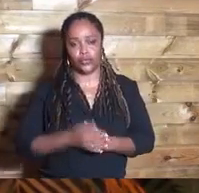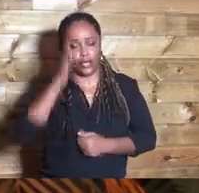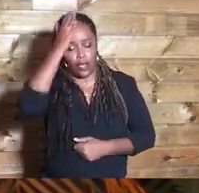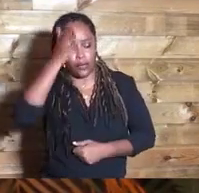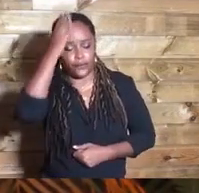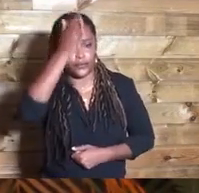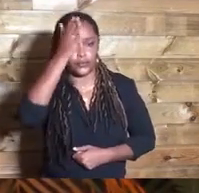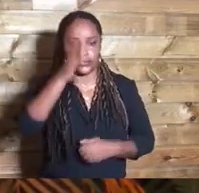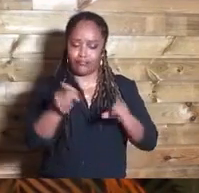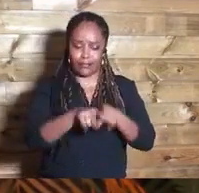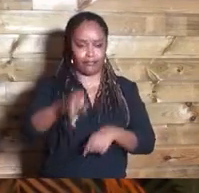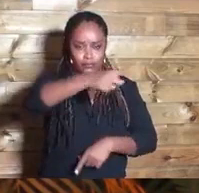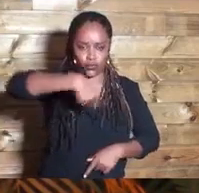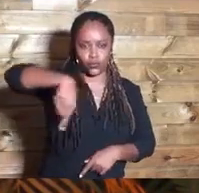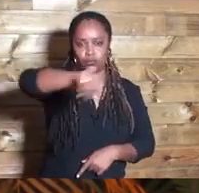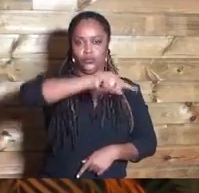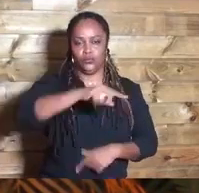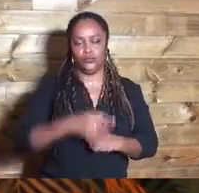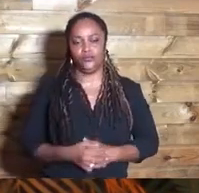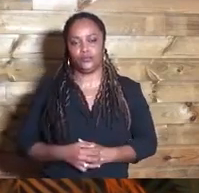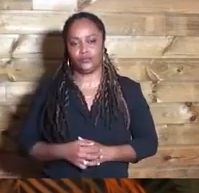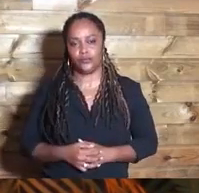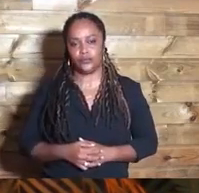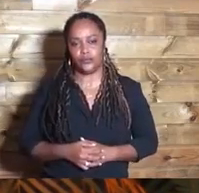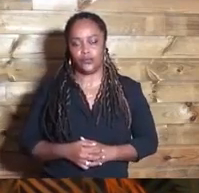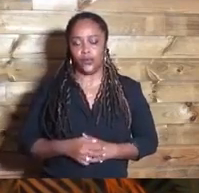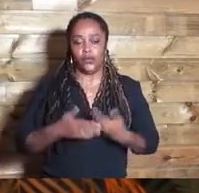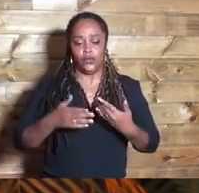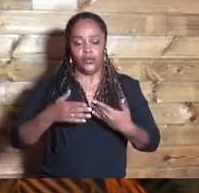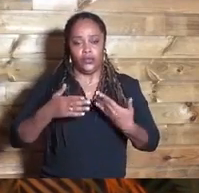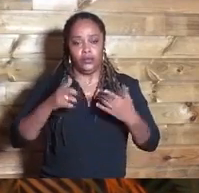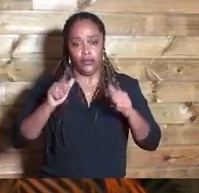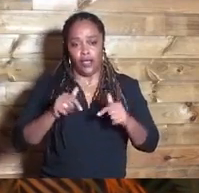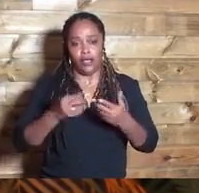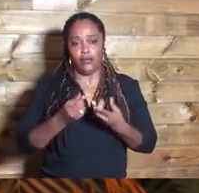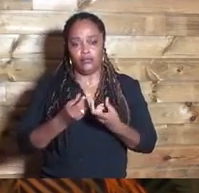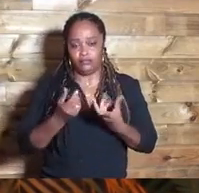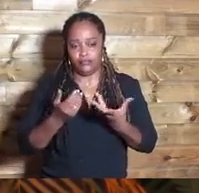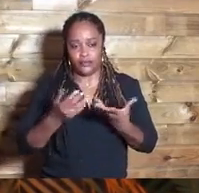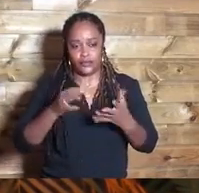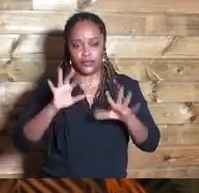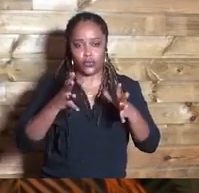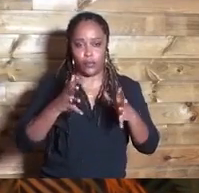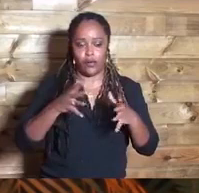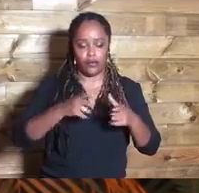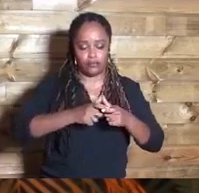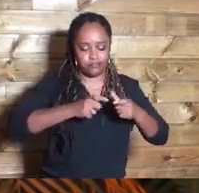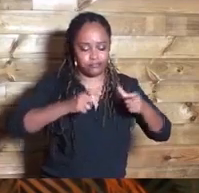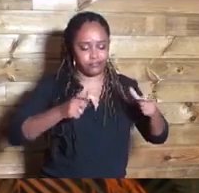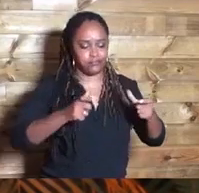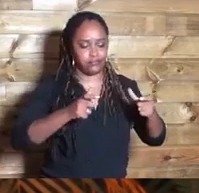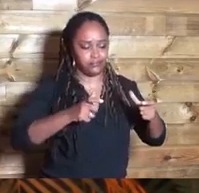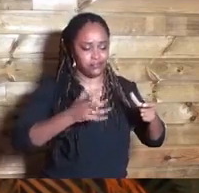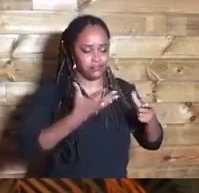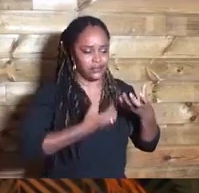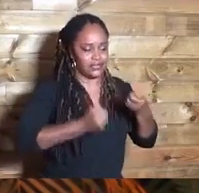toutes. Donc, nous allons mettre les moyens pour protéger notre terre des spéculations immobilières